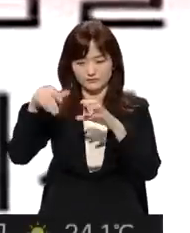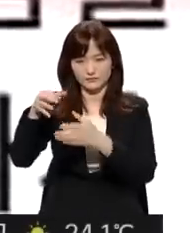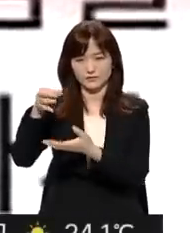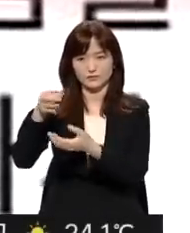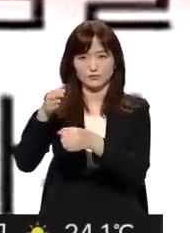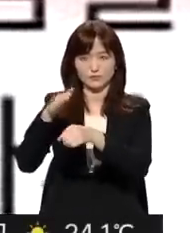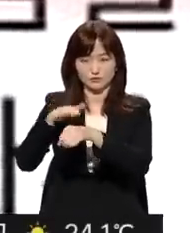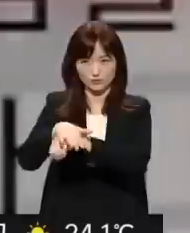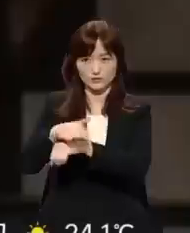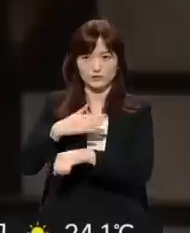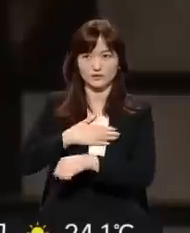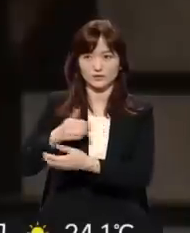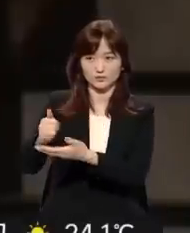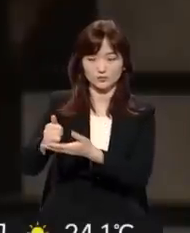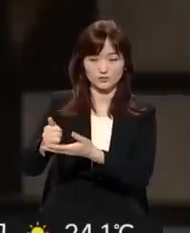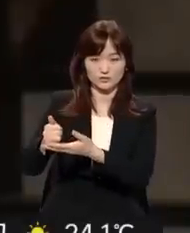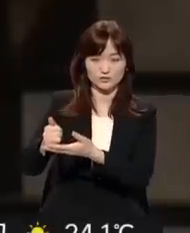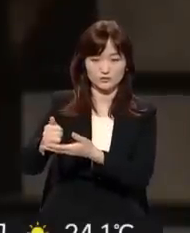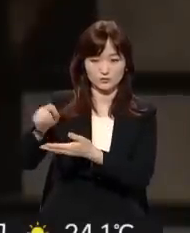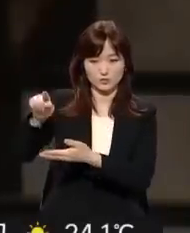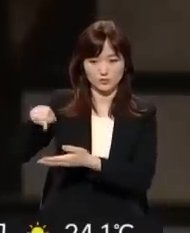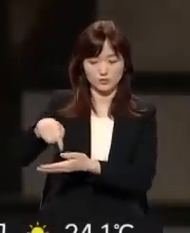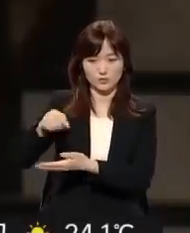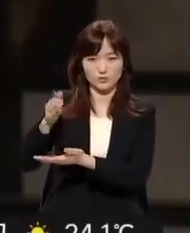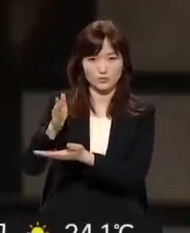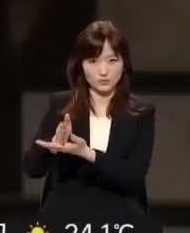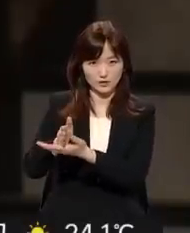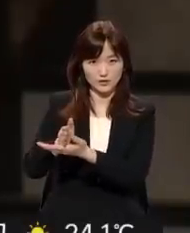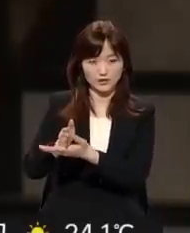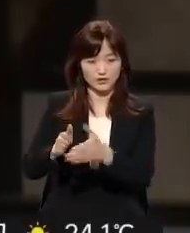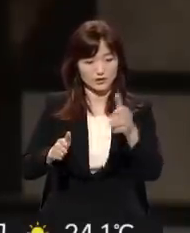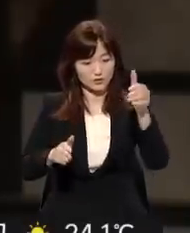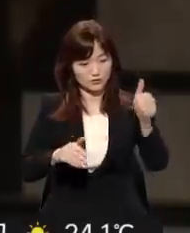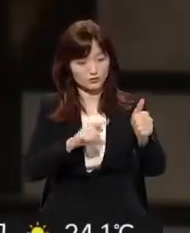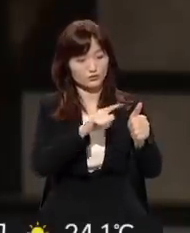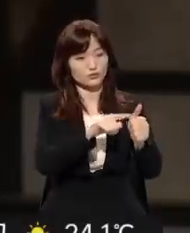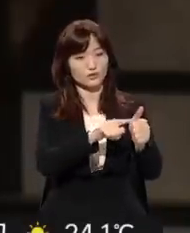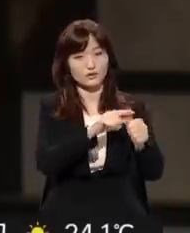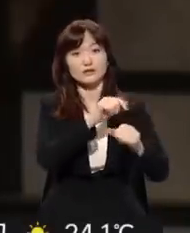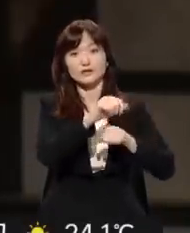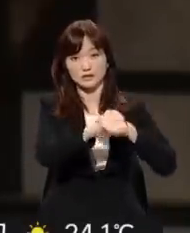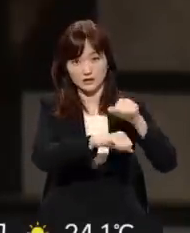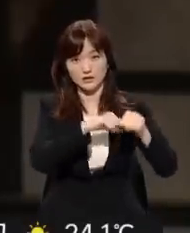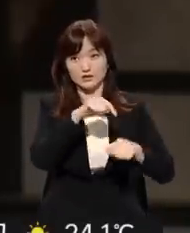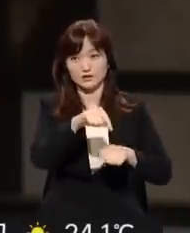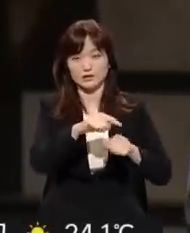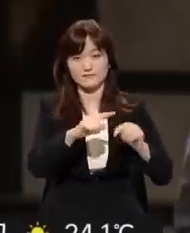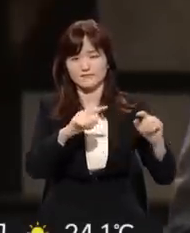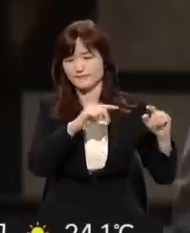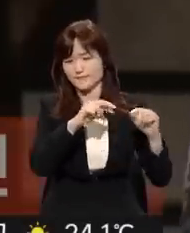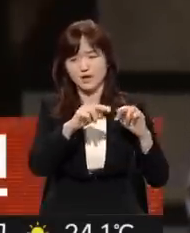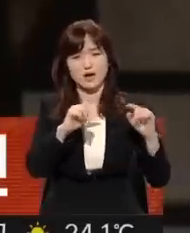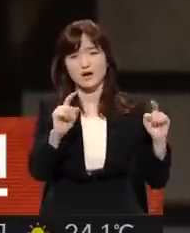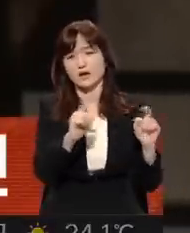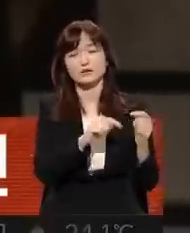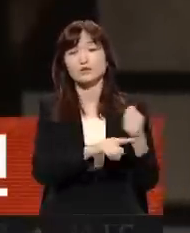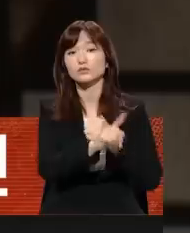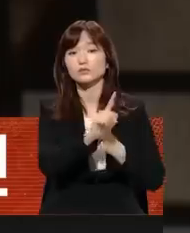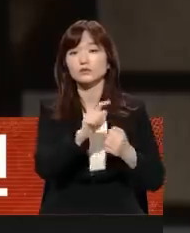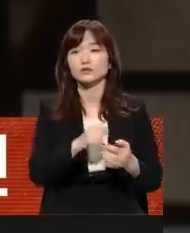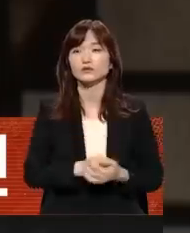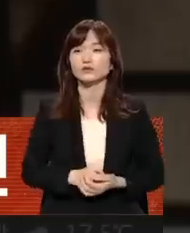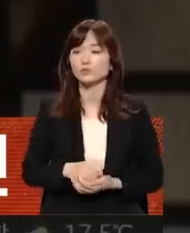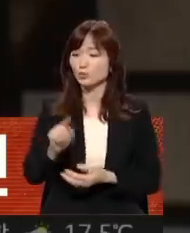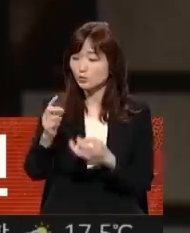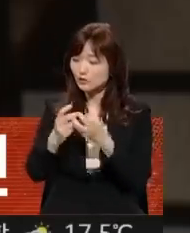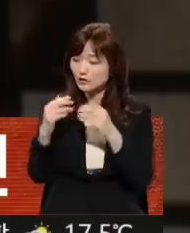손님을 받고 안 받고는 그 주인의 어떤 자유인 거지 그걸 갖고 우리가 왜 이야기를 하느냐라는 의견과 또 한편에서는 어떻게